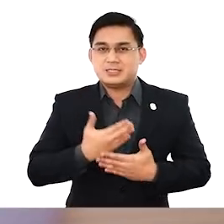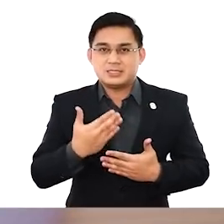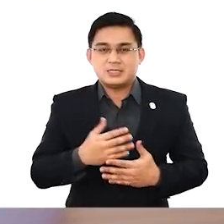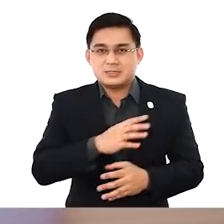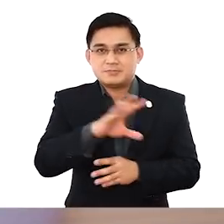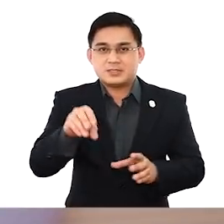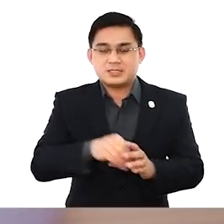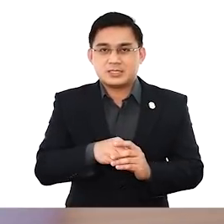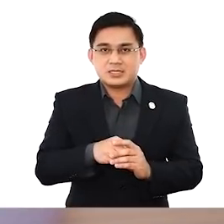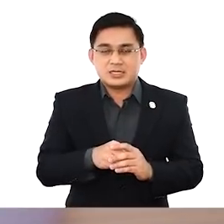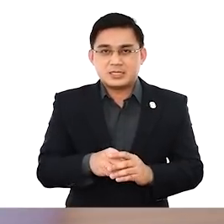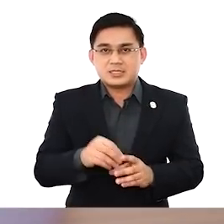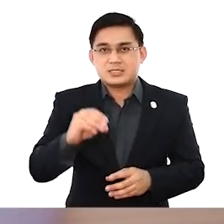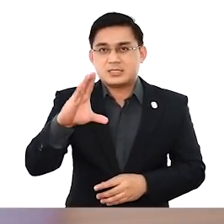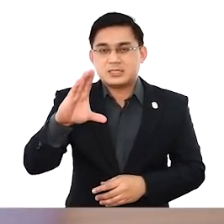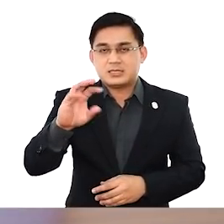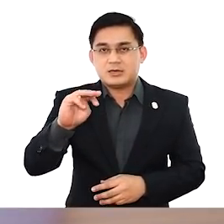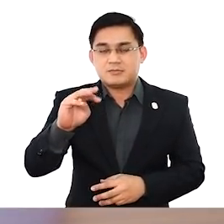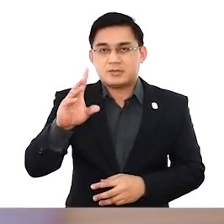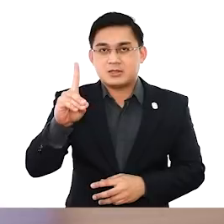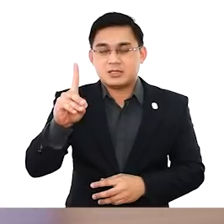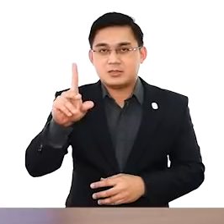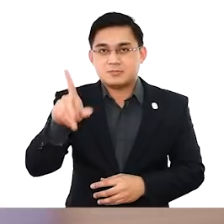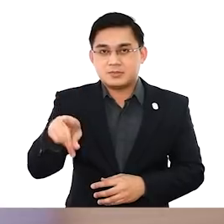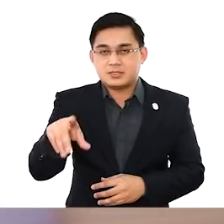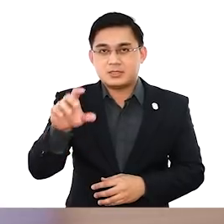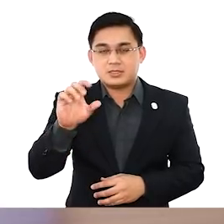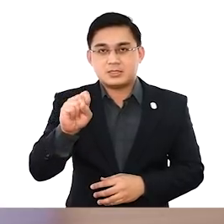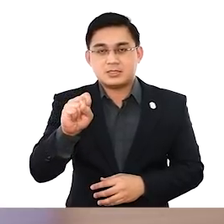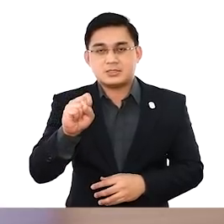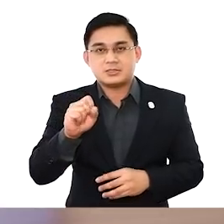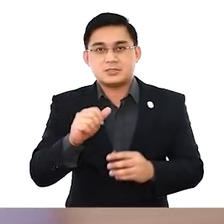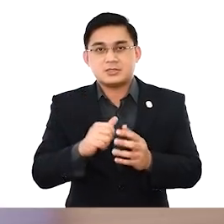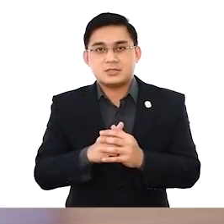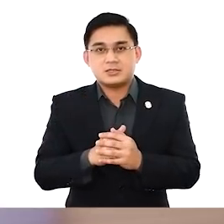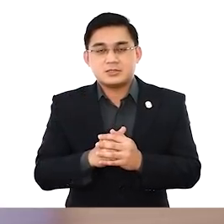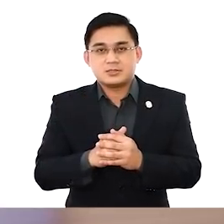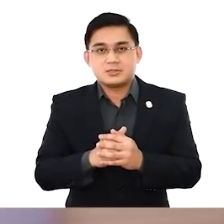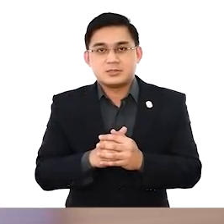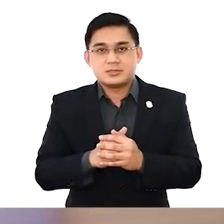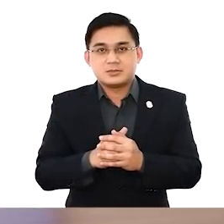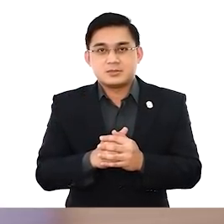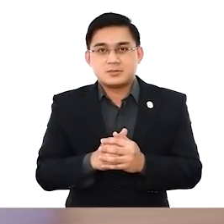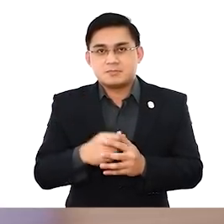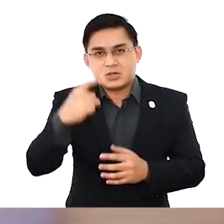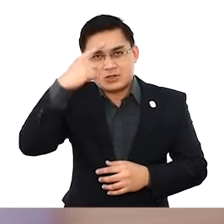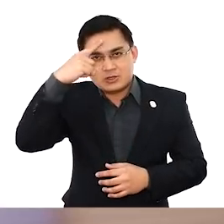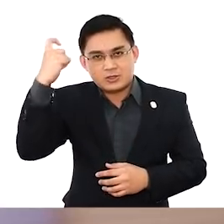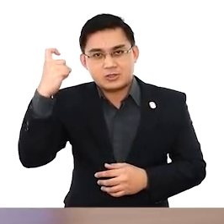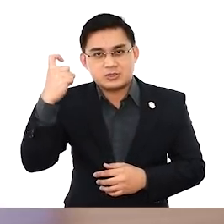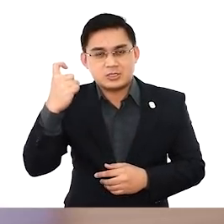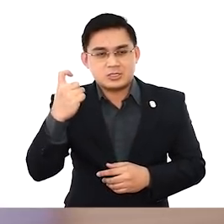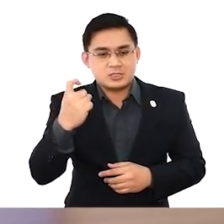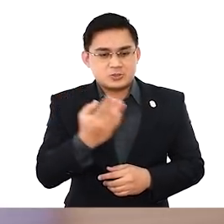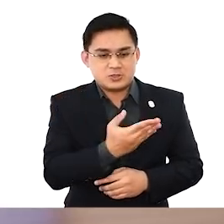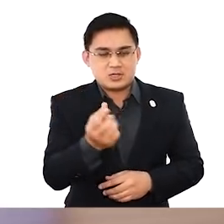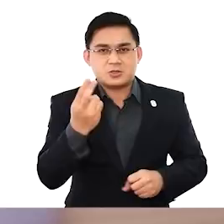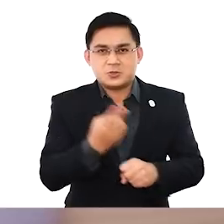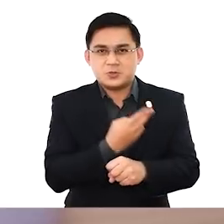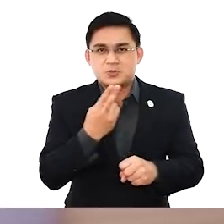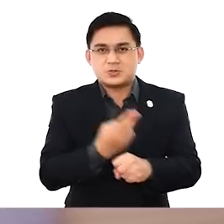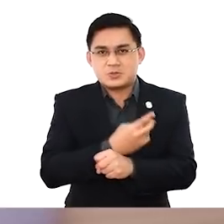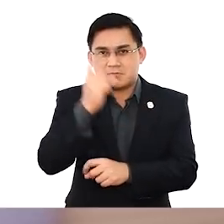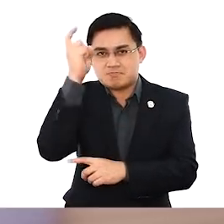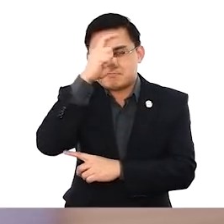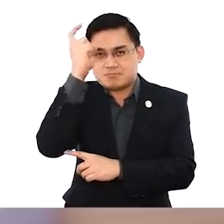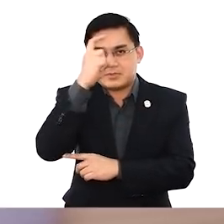kabilang sa Christian Medical, Dental and Paramedical Society o CMDPS dahil nagagamit nila ang kanilang